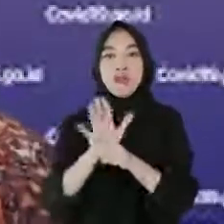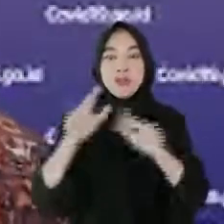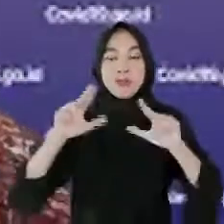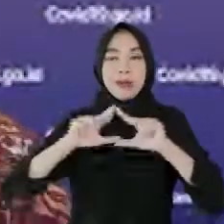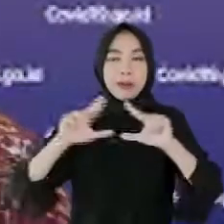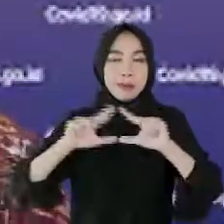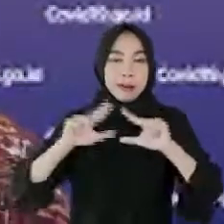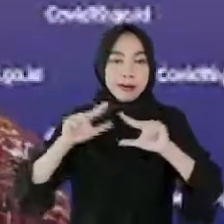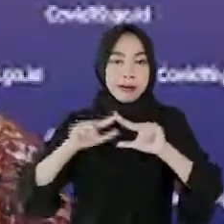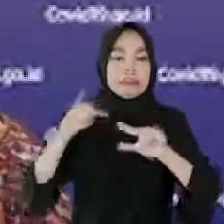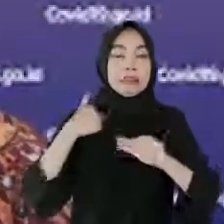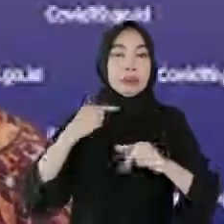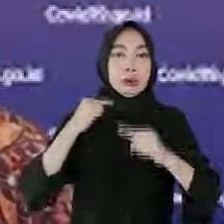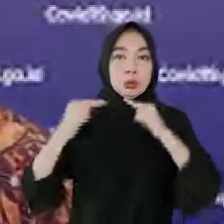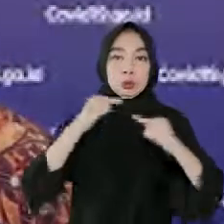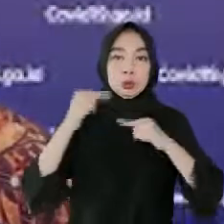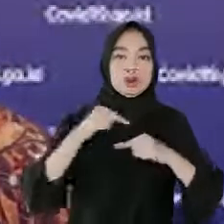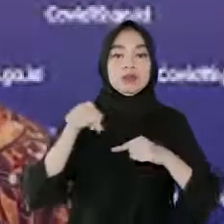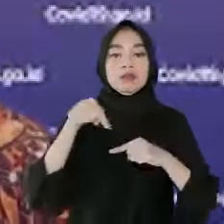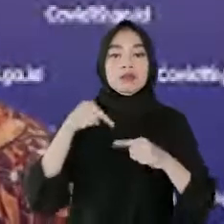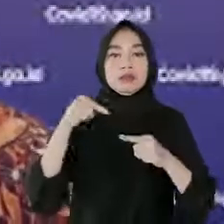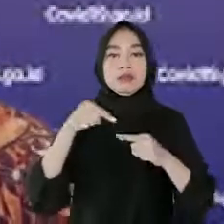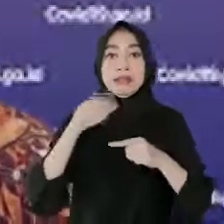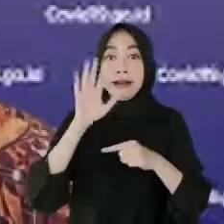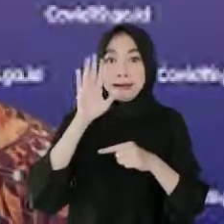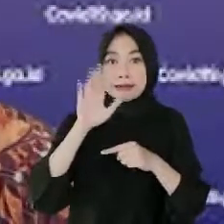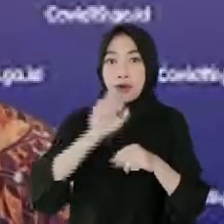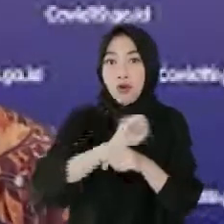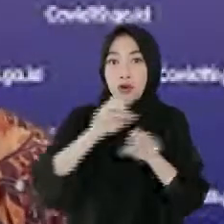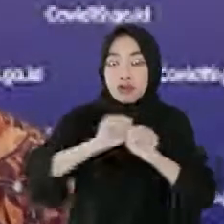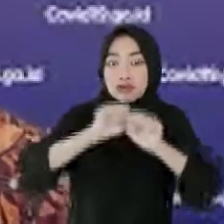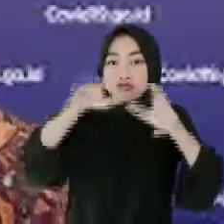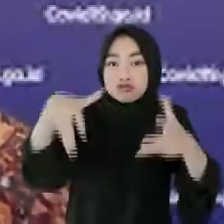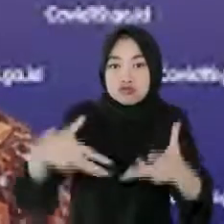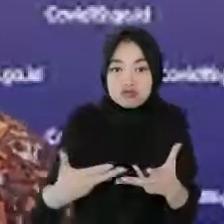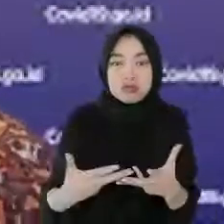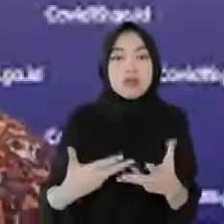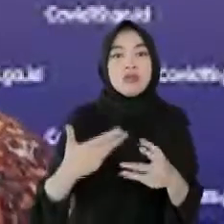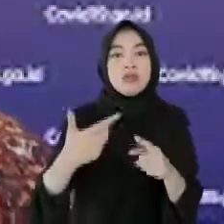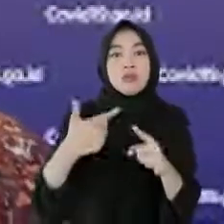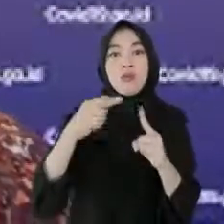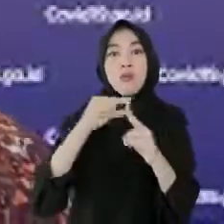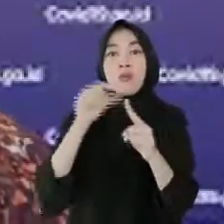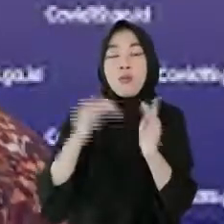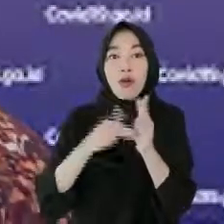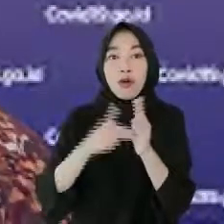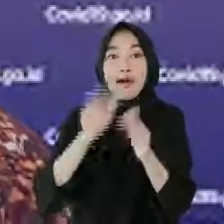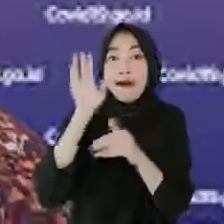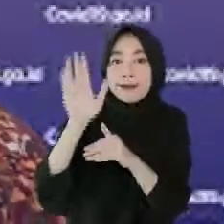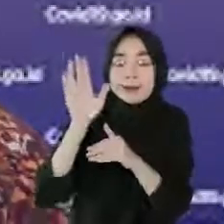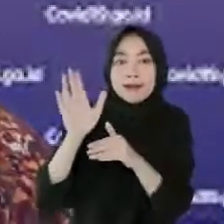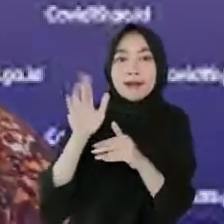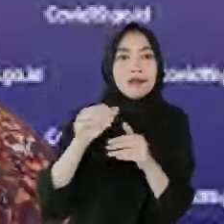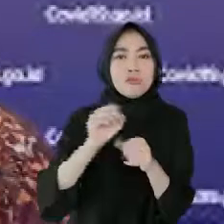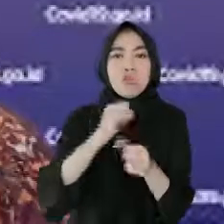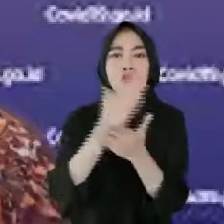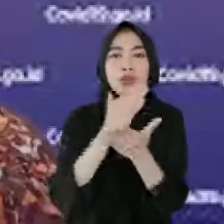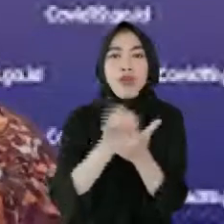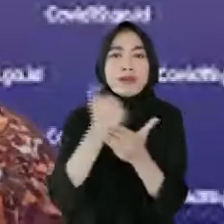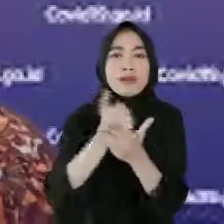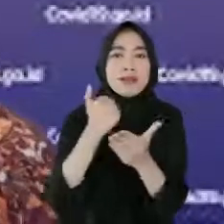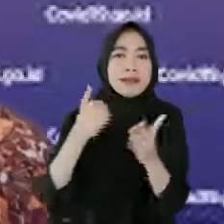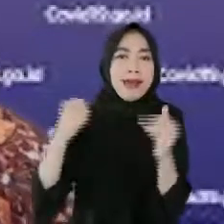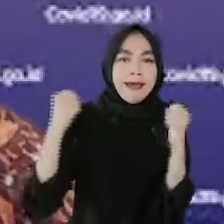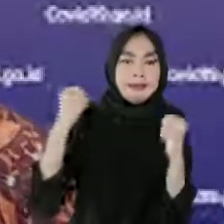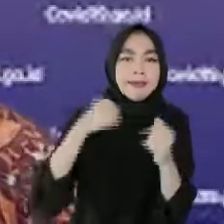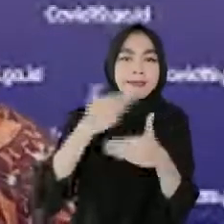kesehatan dalam suasana covert 19 ini pada saat penyelenggaraan Pon ke-20 di